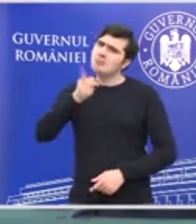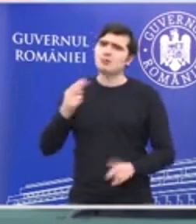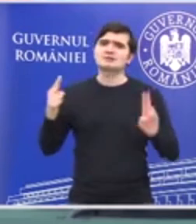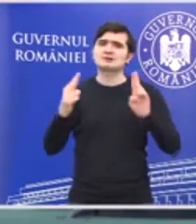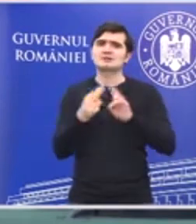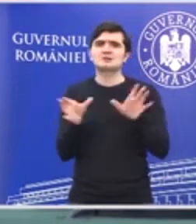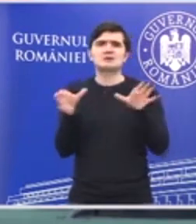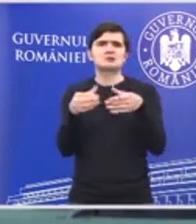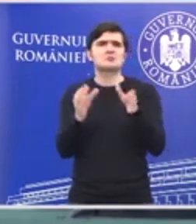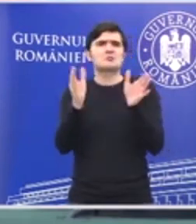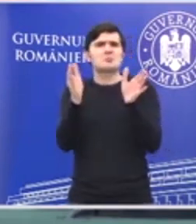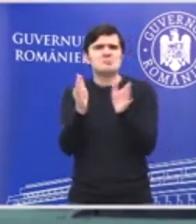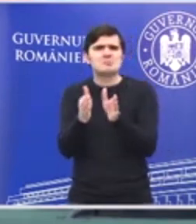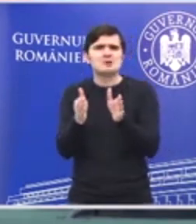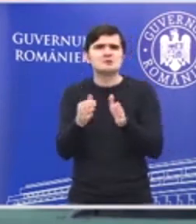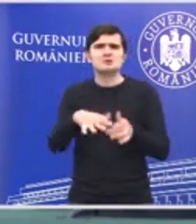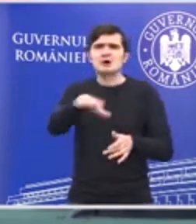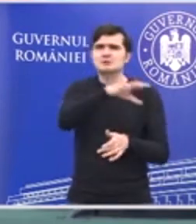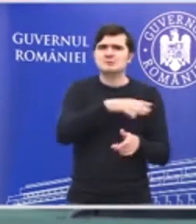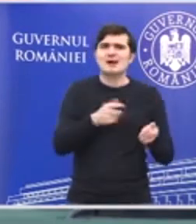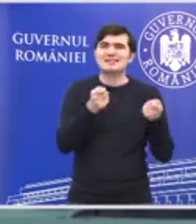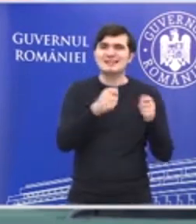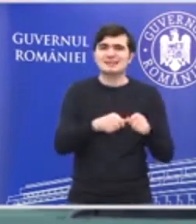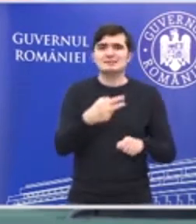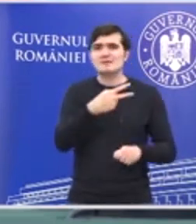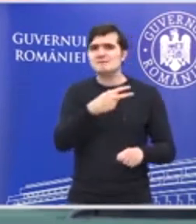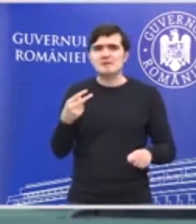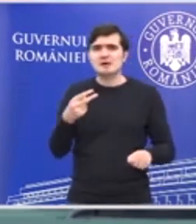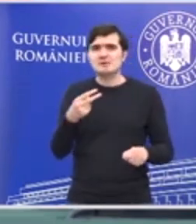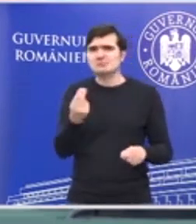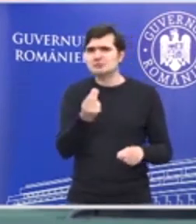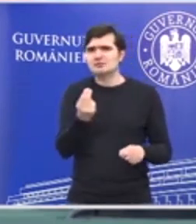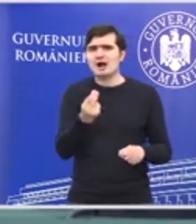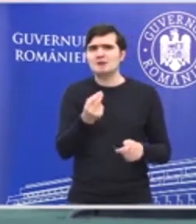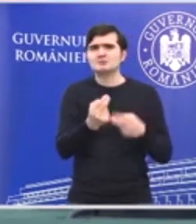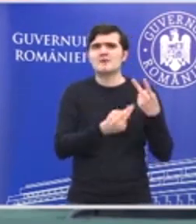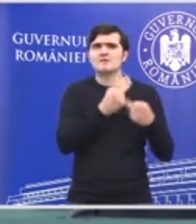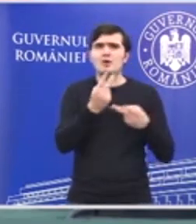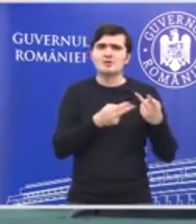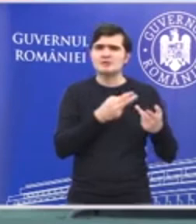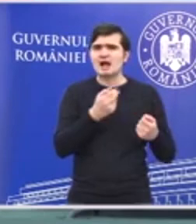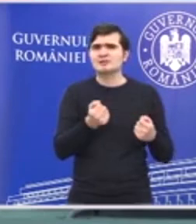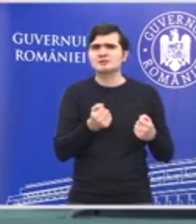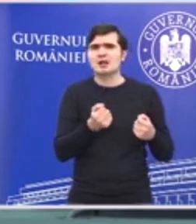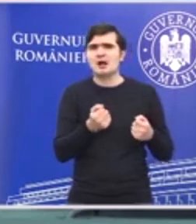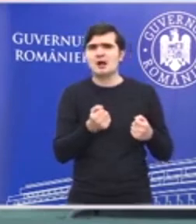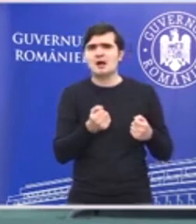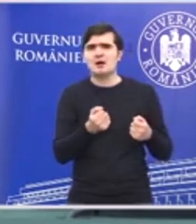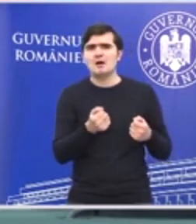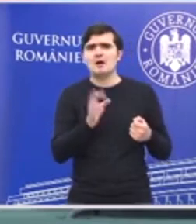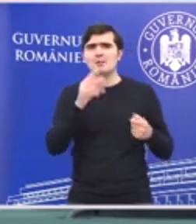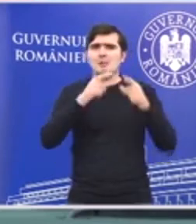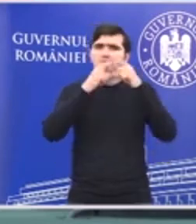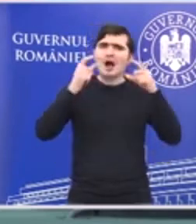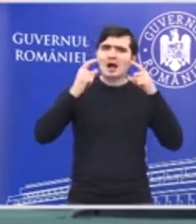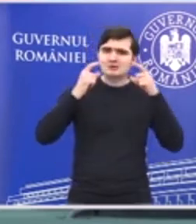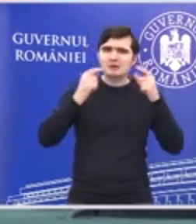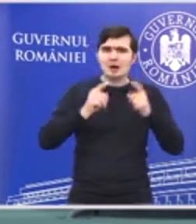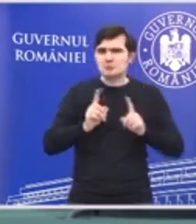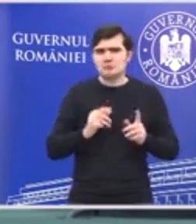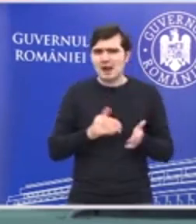grupuri mici, chiar în spații închise, fără să mai fie nevoie să folosească sau să aibă mască de